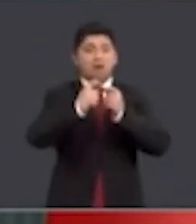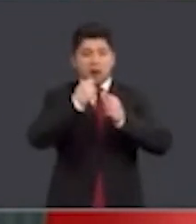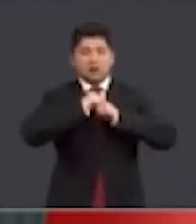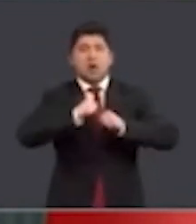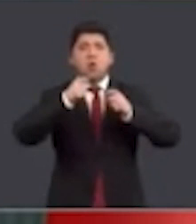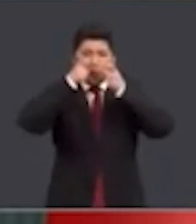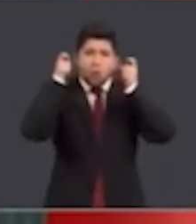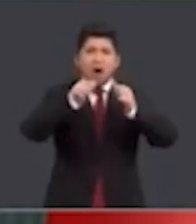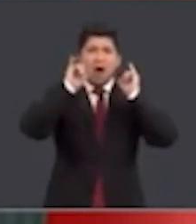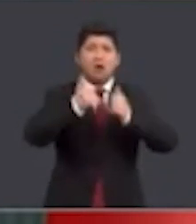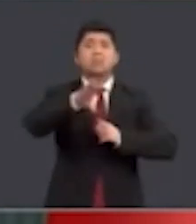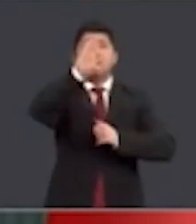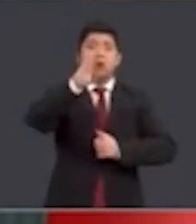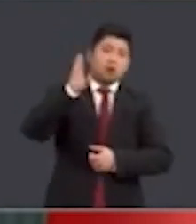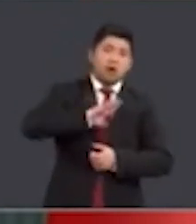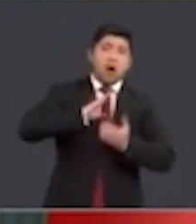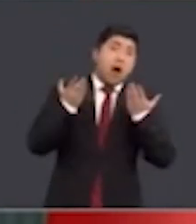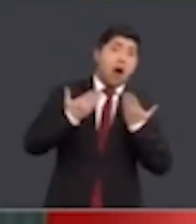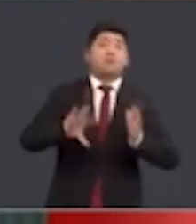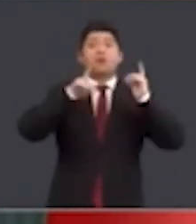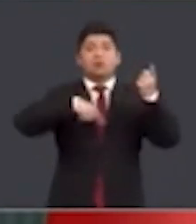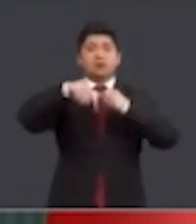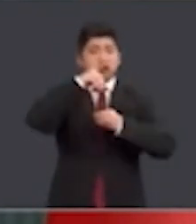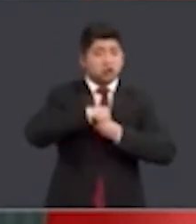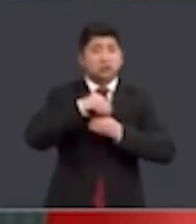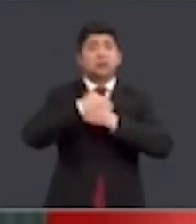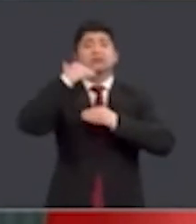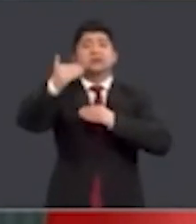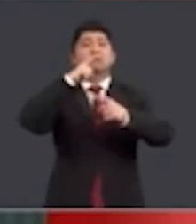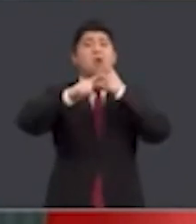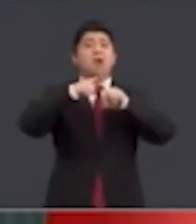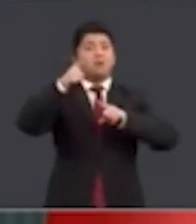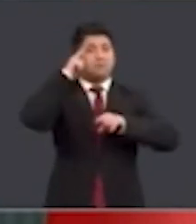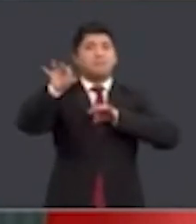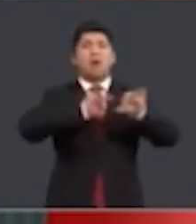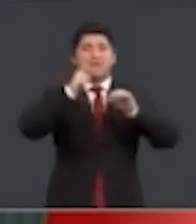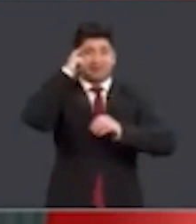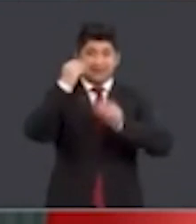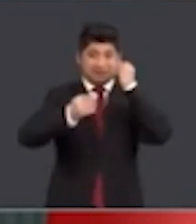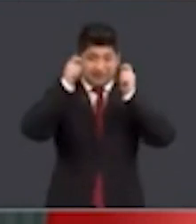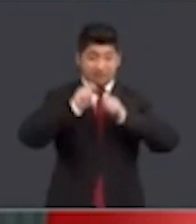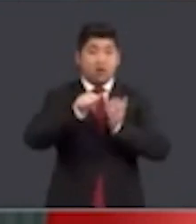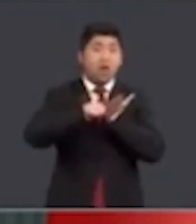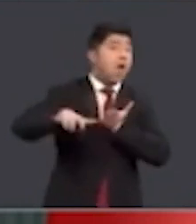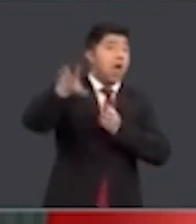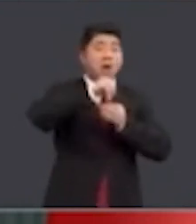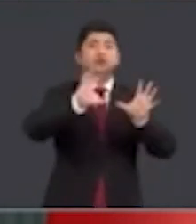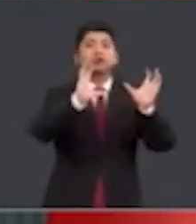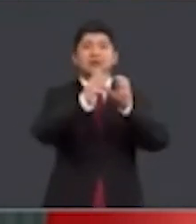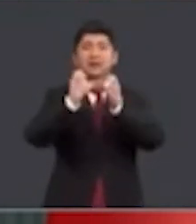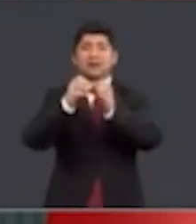tetikçilerin, demokrasiyi hazmedememiş iç ve dış siyaset mühendislerinin, her türünden